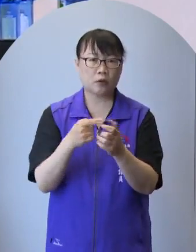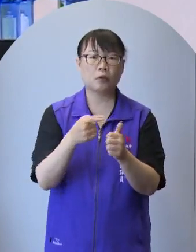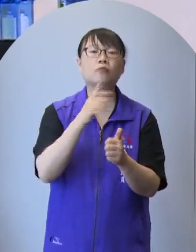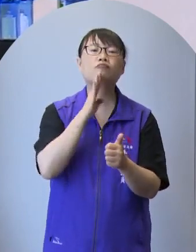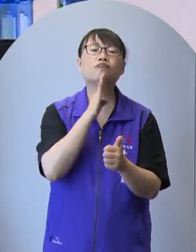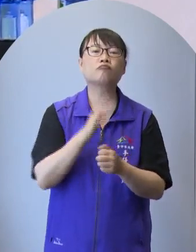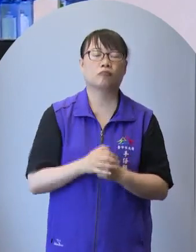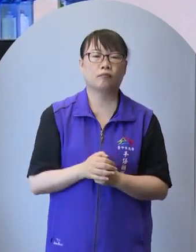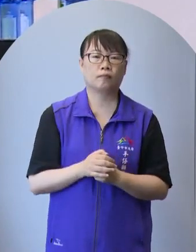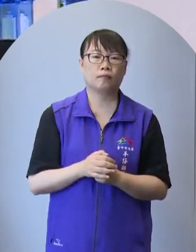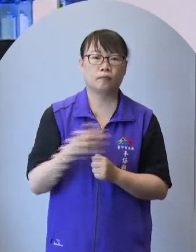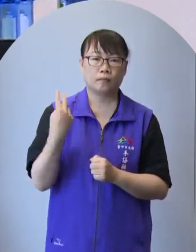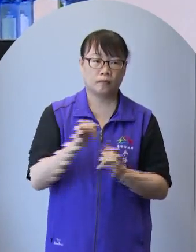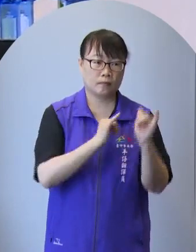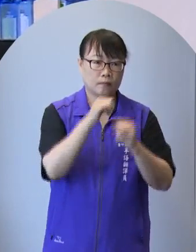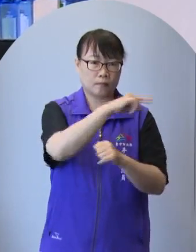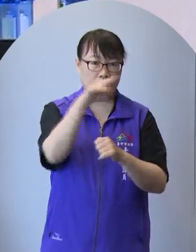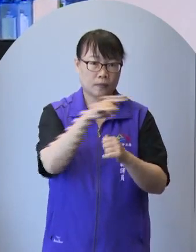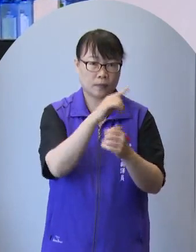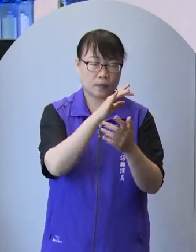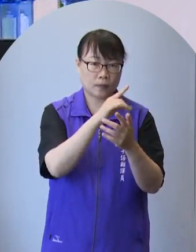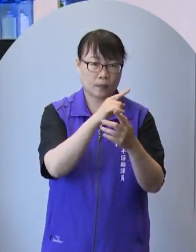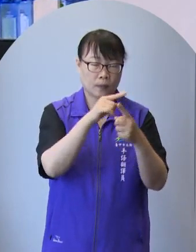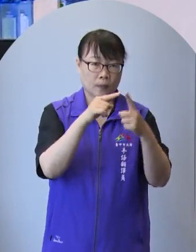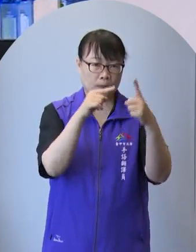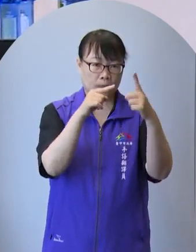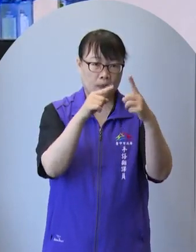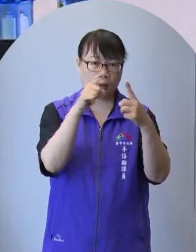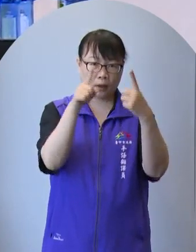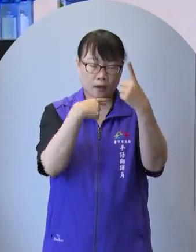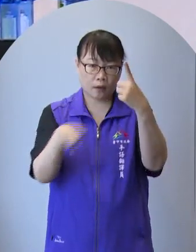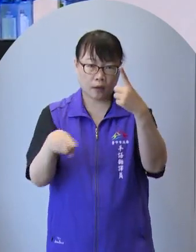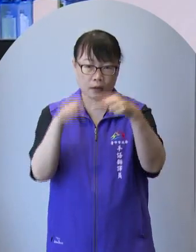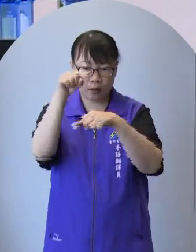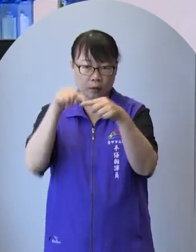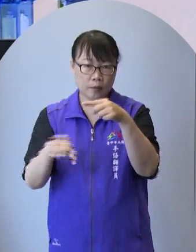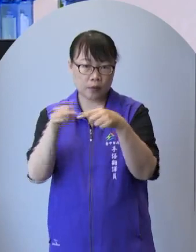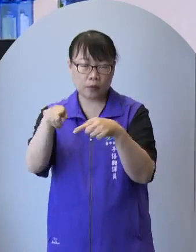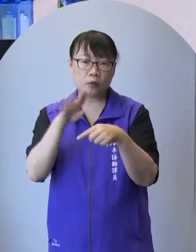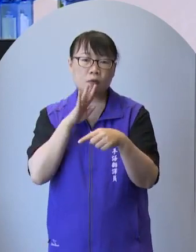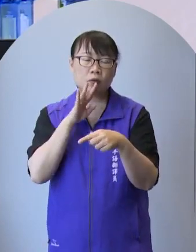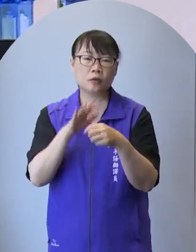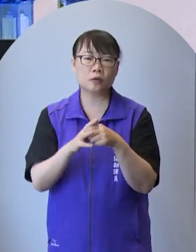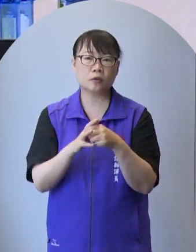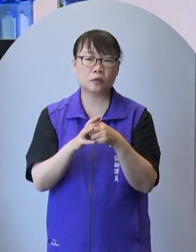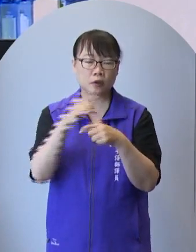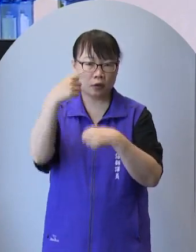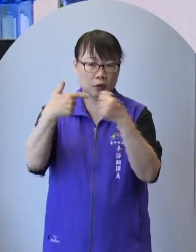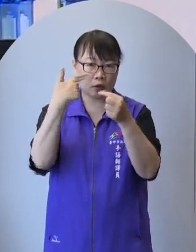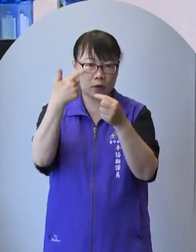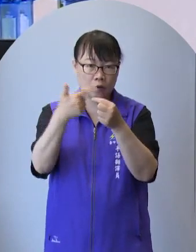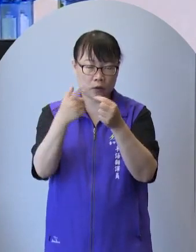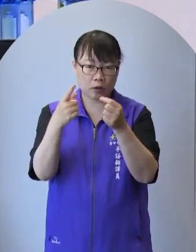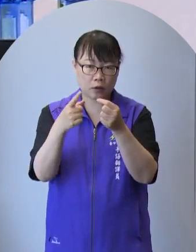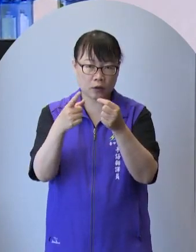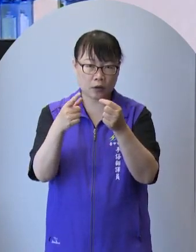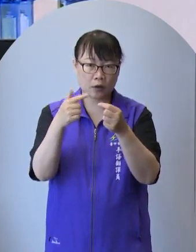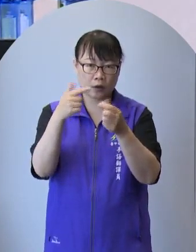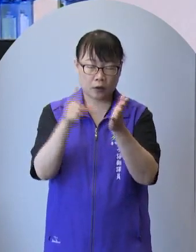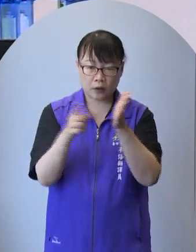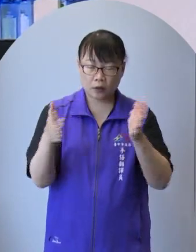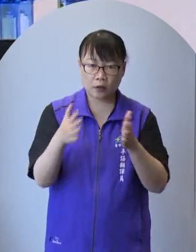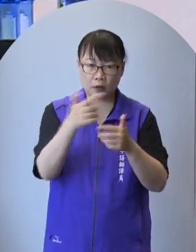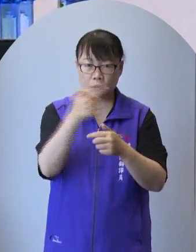同时我们的市民人均负债是6年来最低啊，6年来最低是3.41万啊，那是